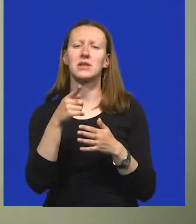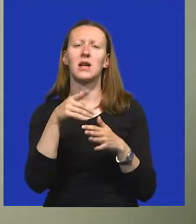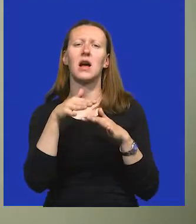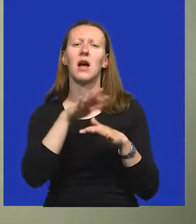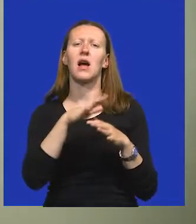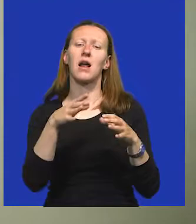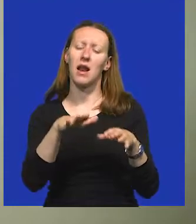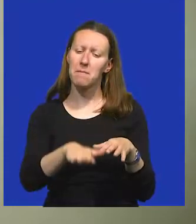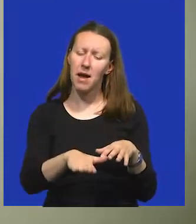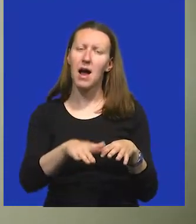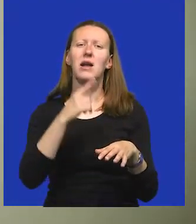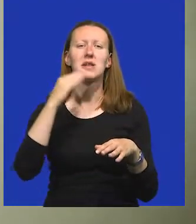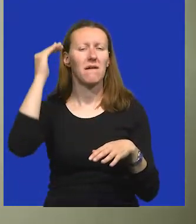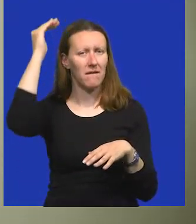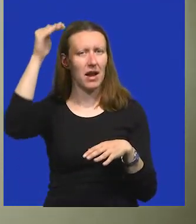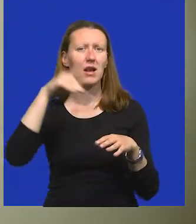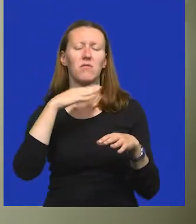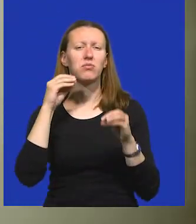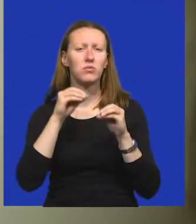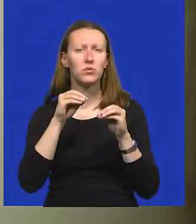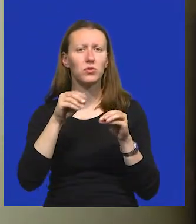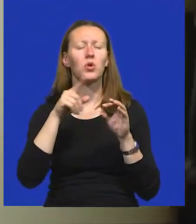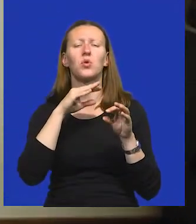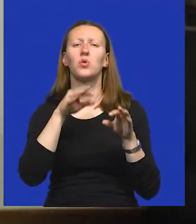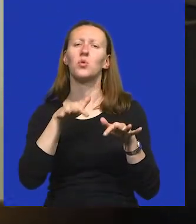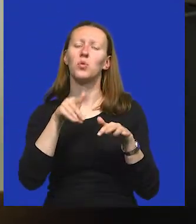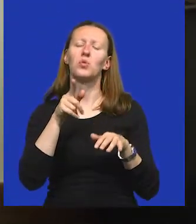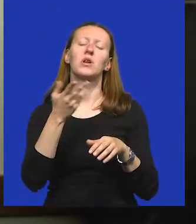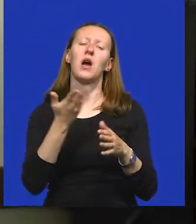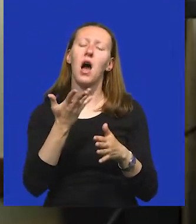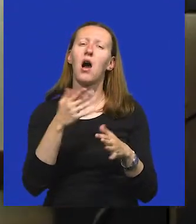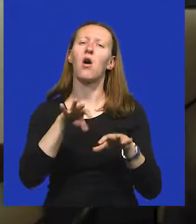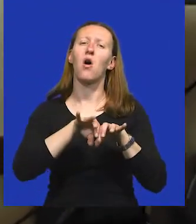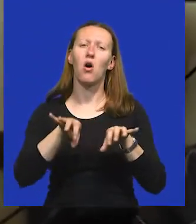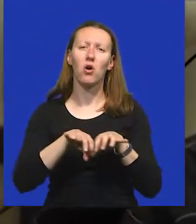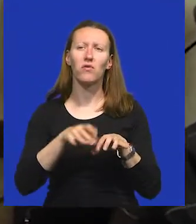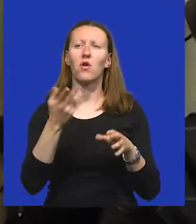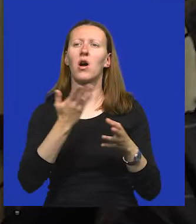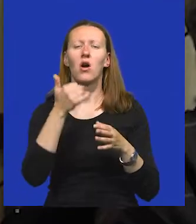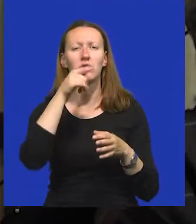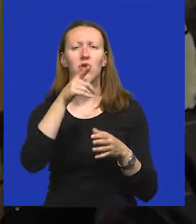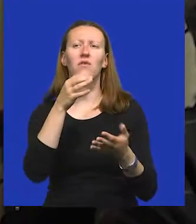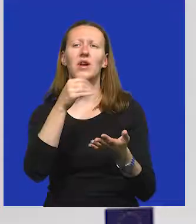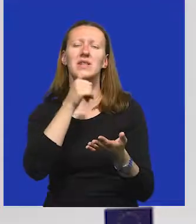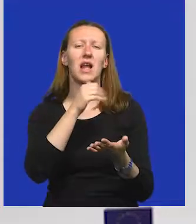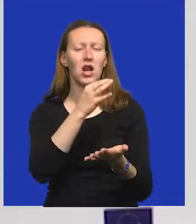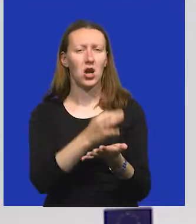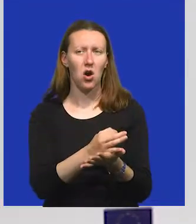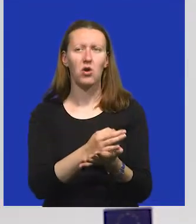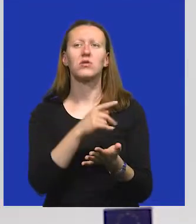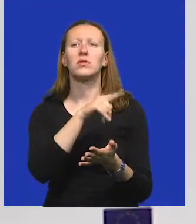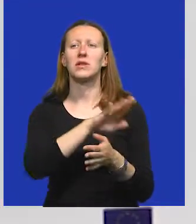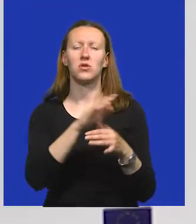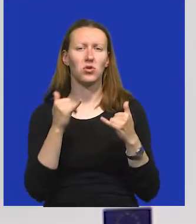per la popolazione più piccola che per quella più grande, per imparare alla gente come si usano questi, come l'ha chiamata l'Isola Verde.